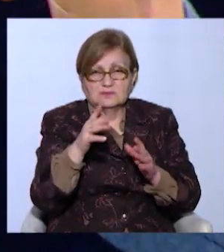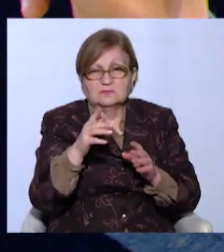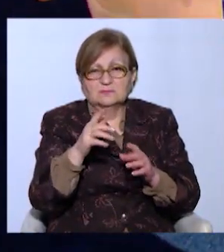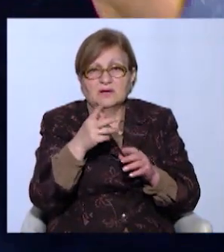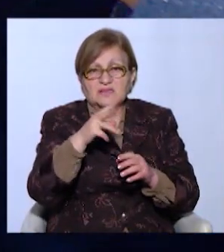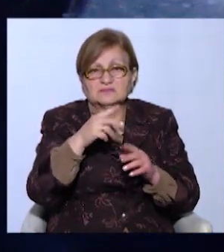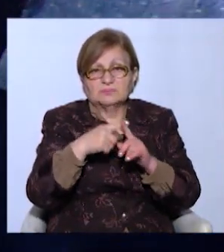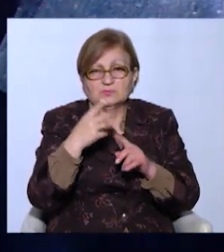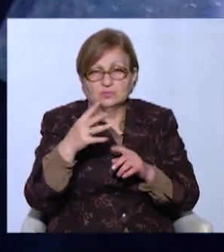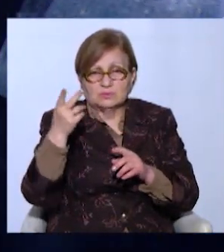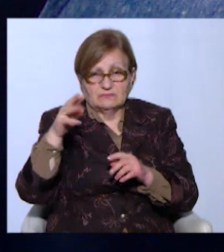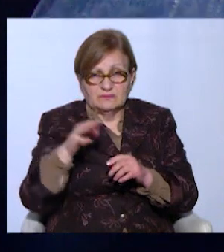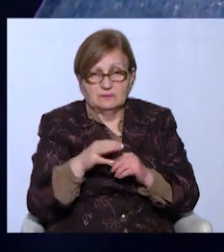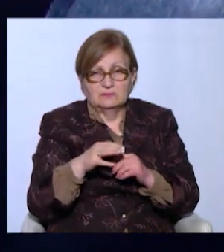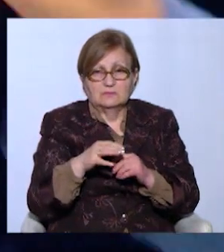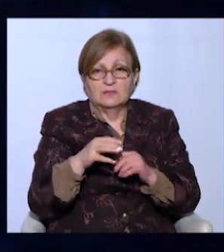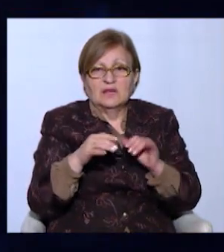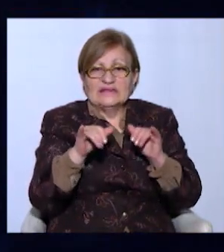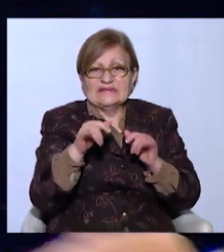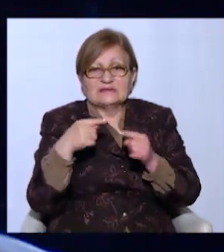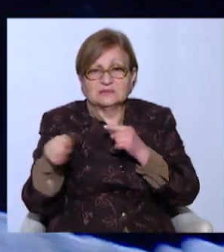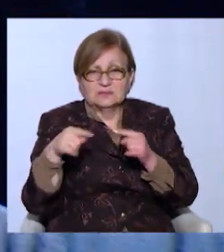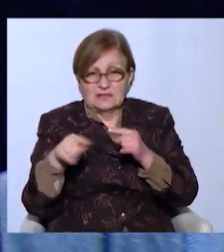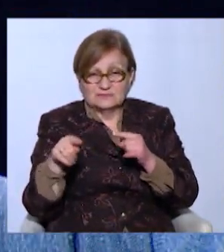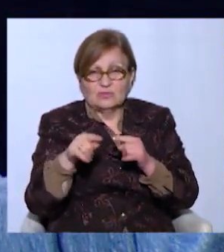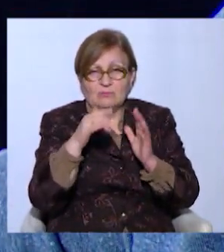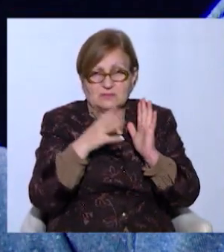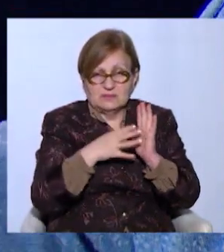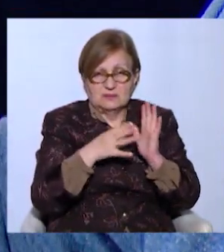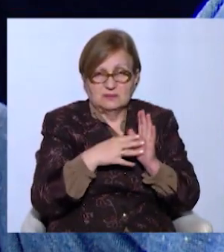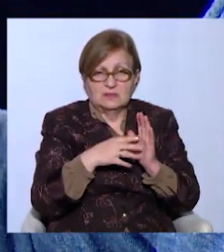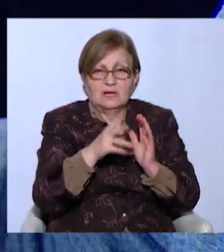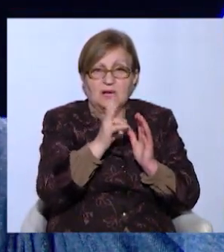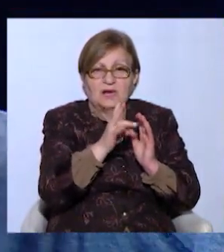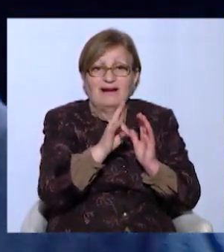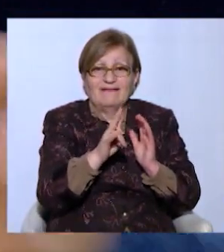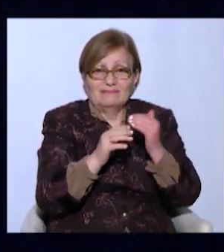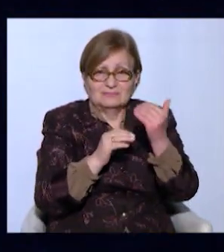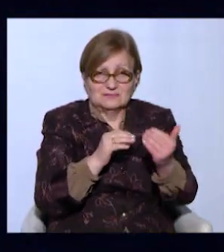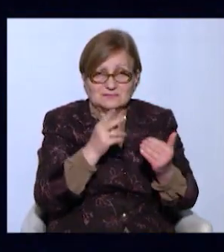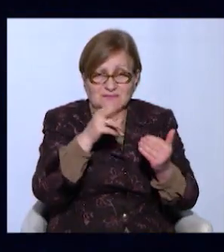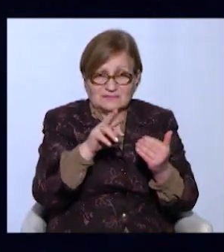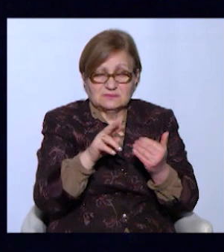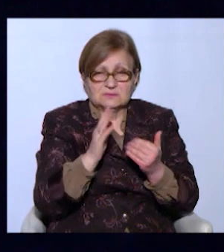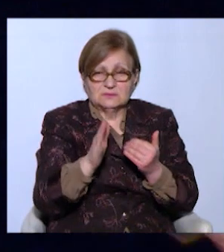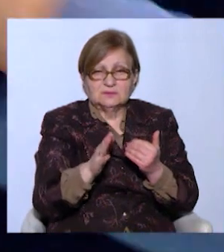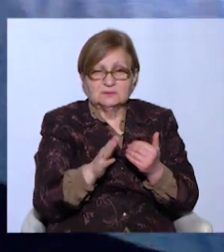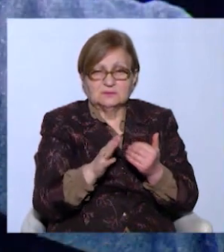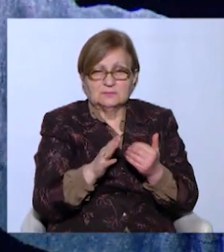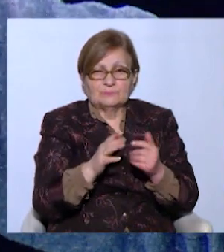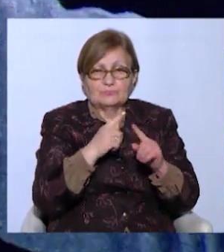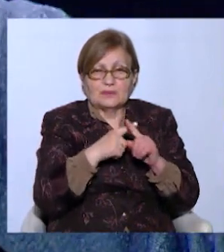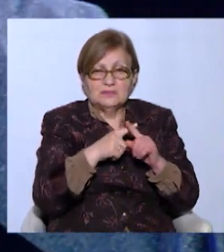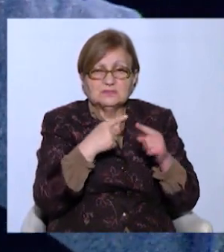კვადრატში + y-ების განსხვავების კვადრატი 9, kn მონაკვეთის კვადრატი ეს არის